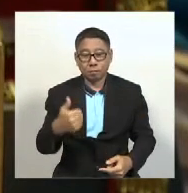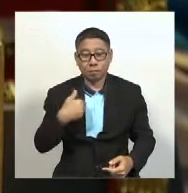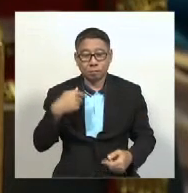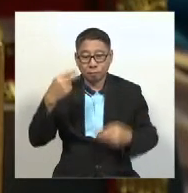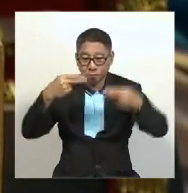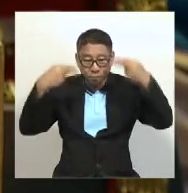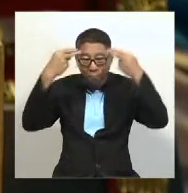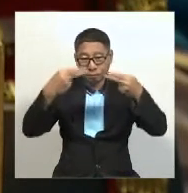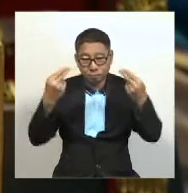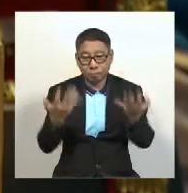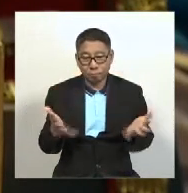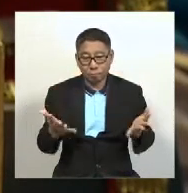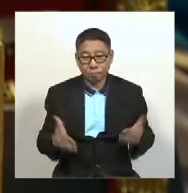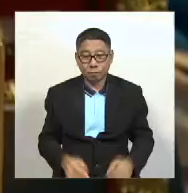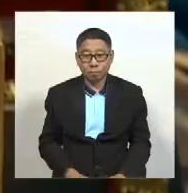วลครับ